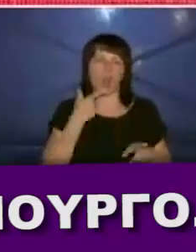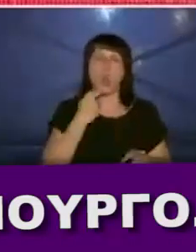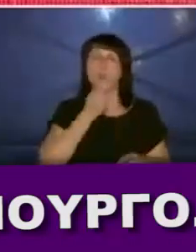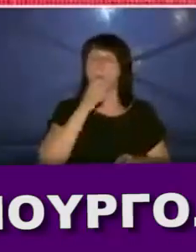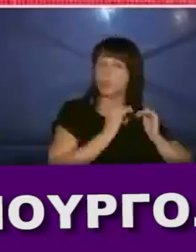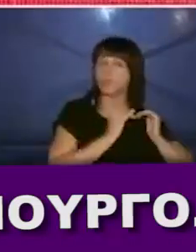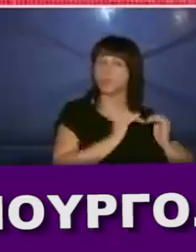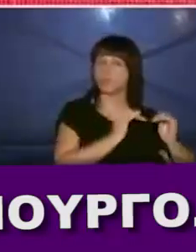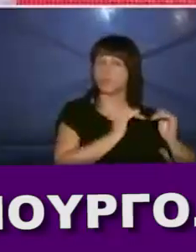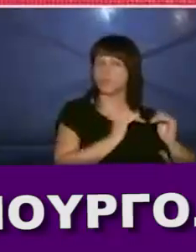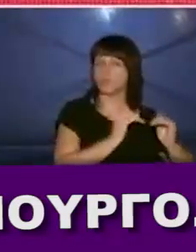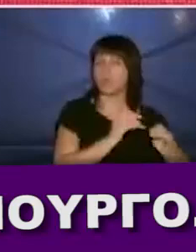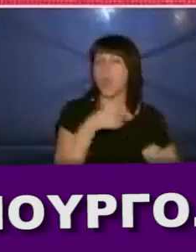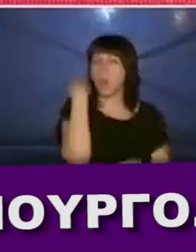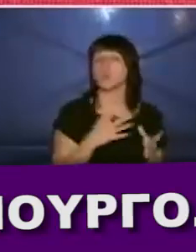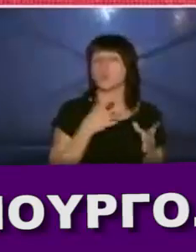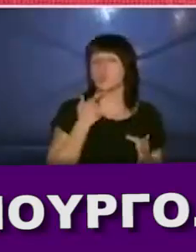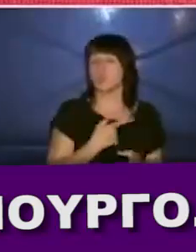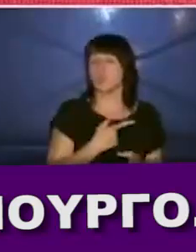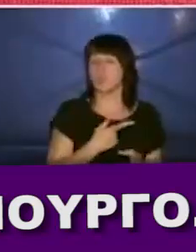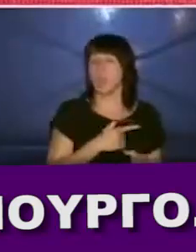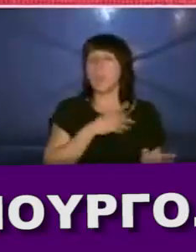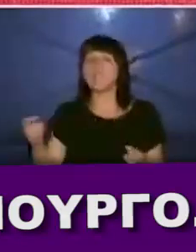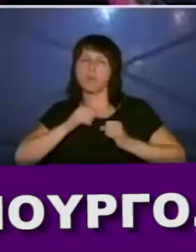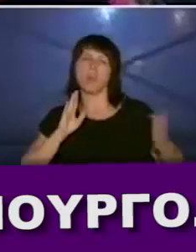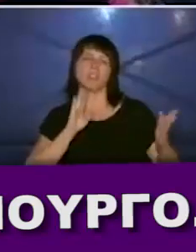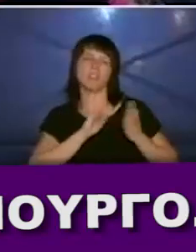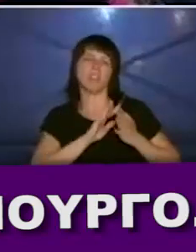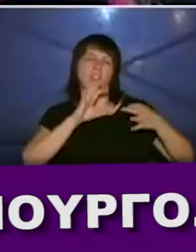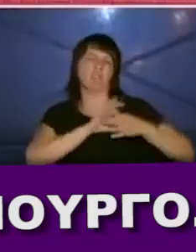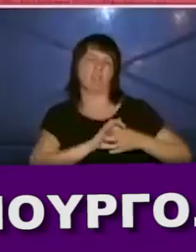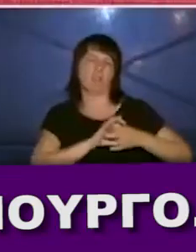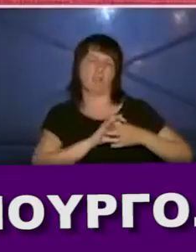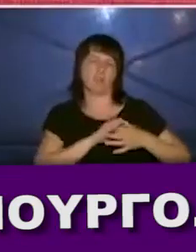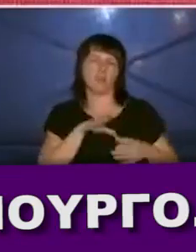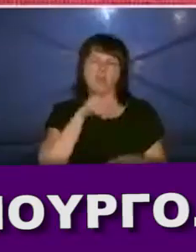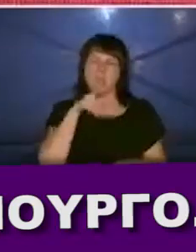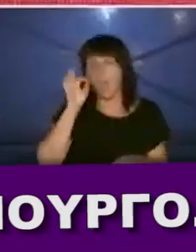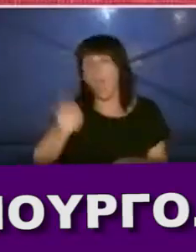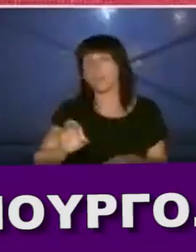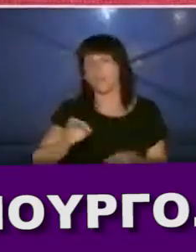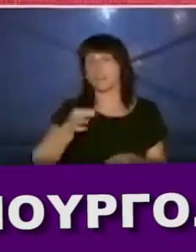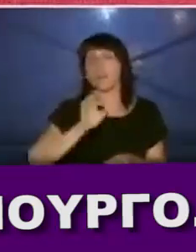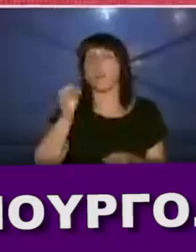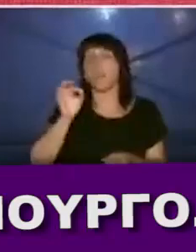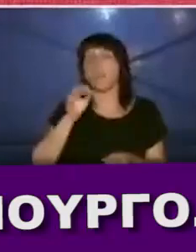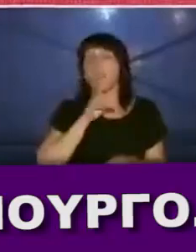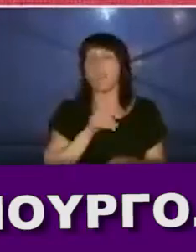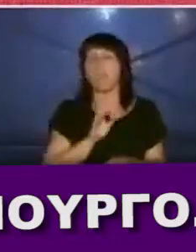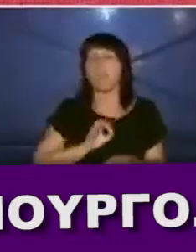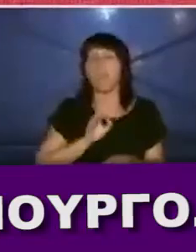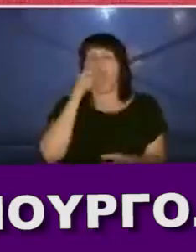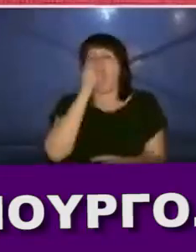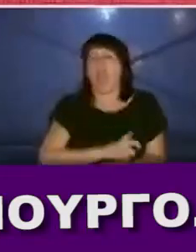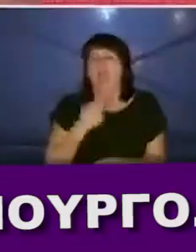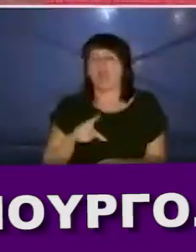του επιβίωση, την προσωπική του τύχη με την τύχη της χώρας. Και έφτασε στο σημείο μάλιστα να ανακηρύξει τον εαυτό